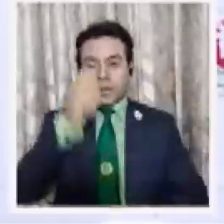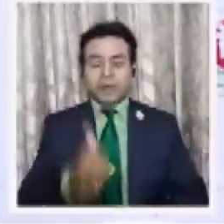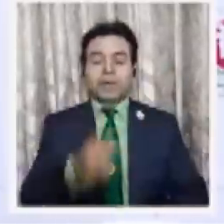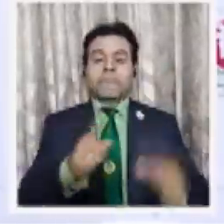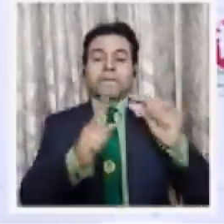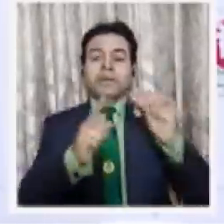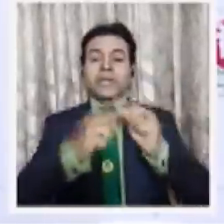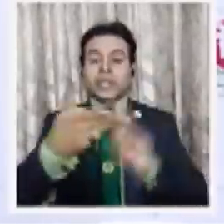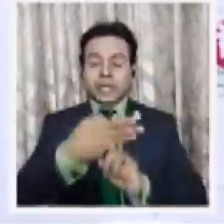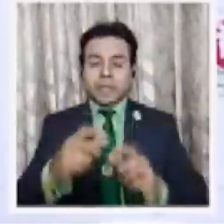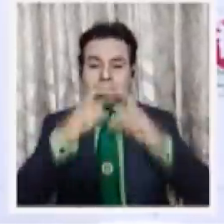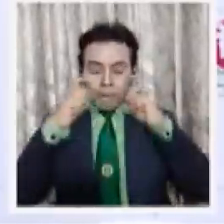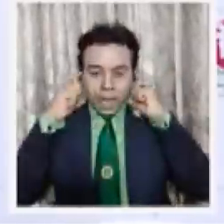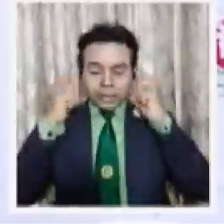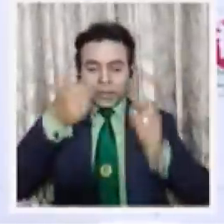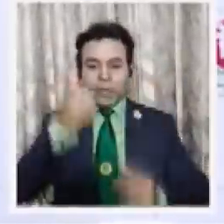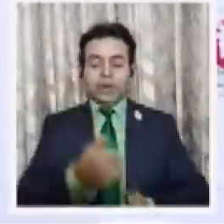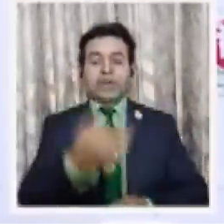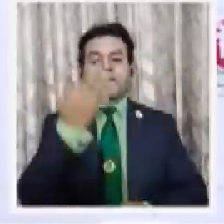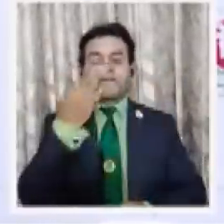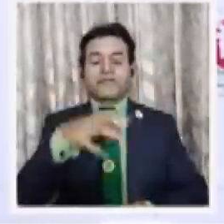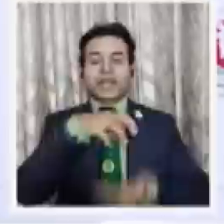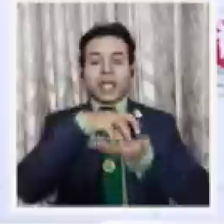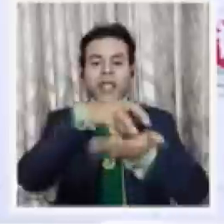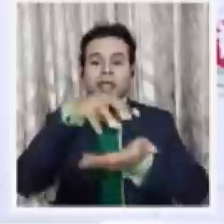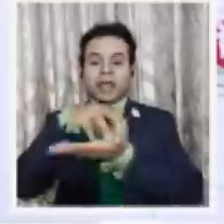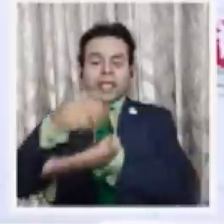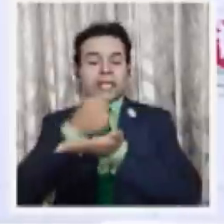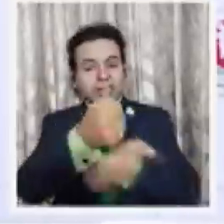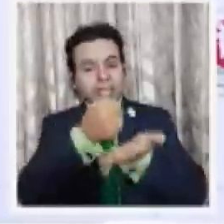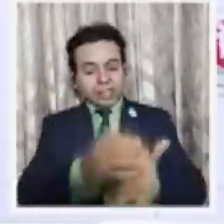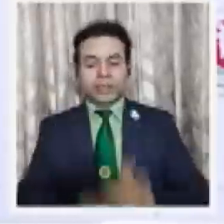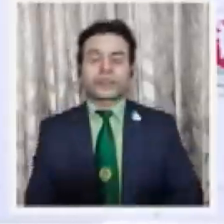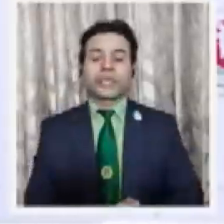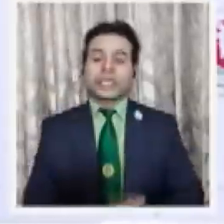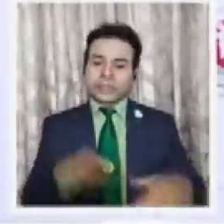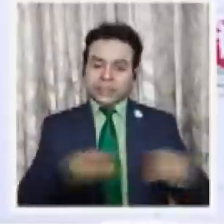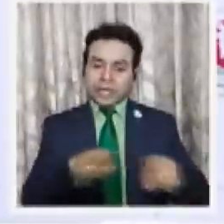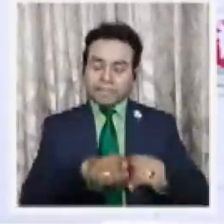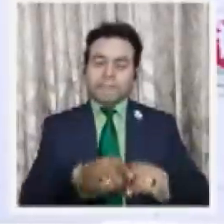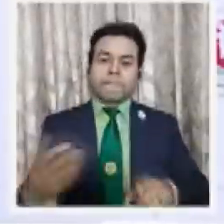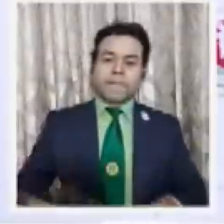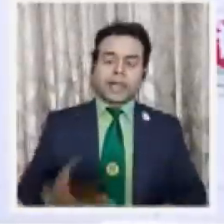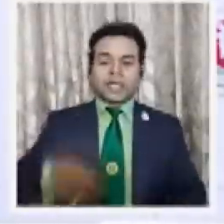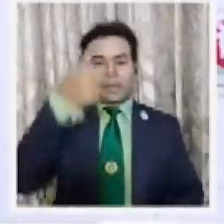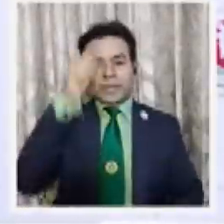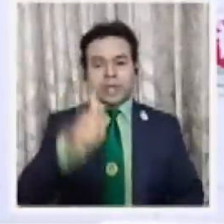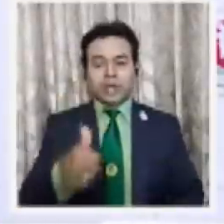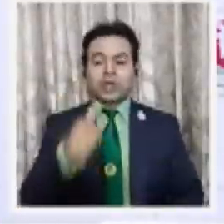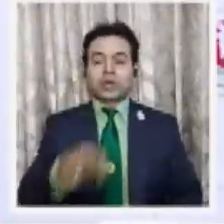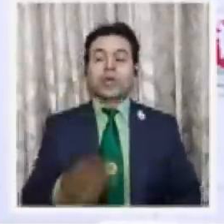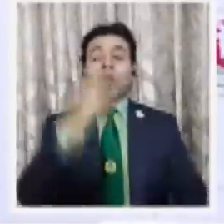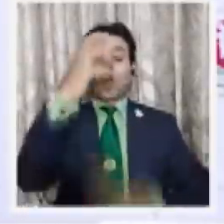গ্রুপটি চট্টগ্রামের বিভিন্ন স্বাস্থ্য প্রতিষ্ঠানে খণ্ড খণ্ডভাবে সুরক্ষা সামগ্রী যা পিপিই মাস্ক সরবরাহ